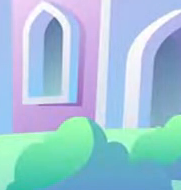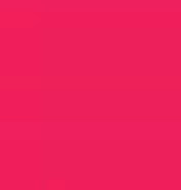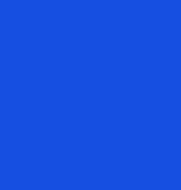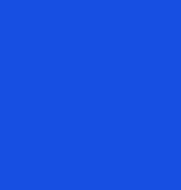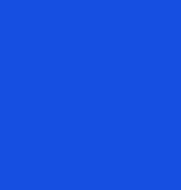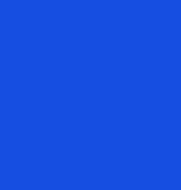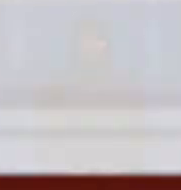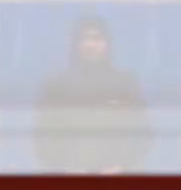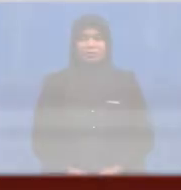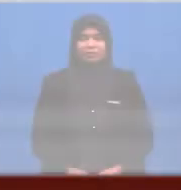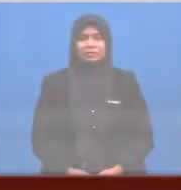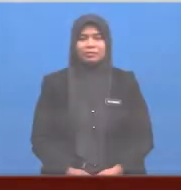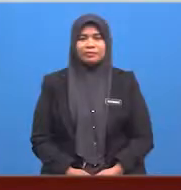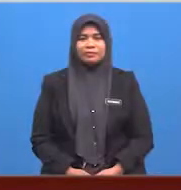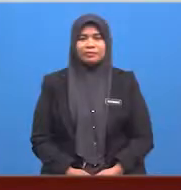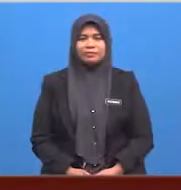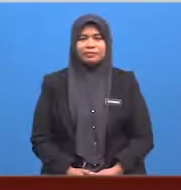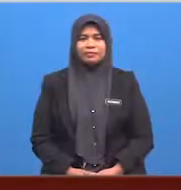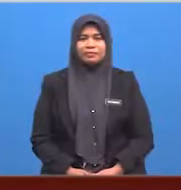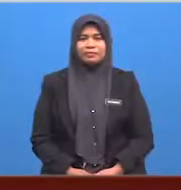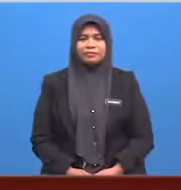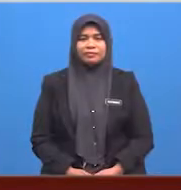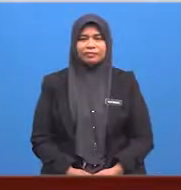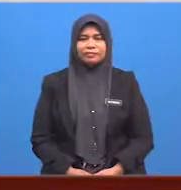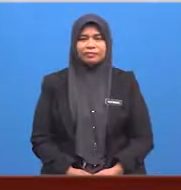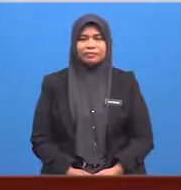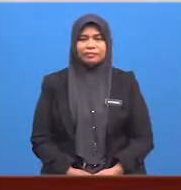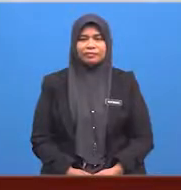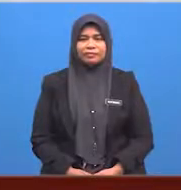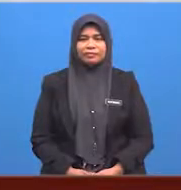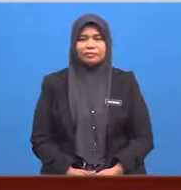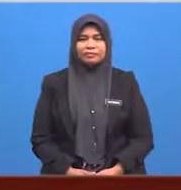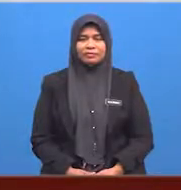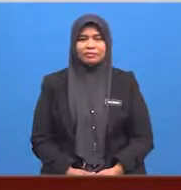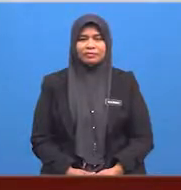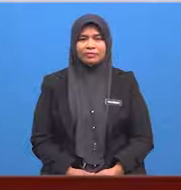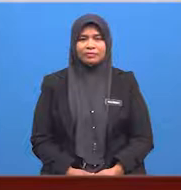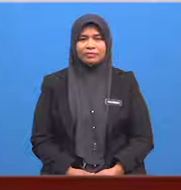Indonesia allahummaj'al nirojim Bismillahirrohmanirrohim